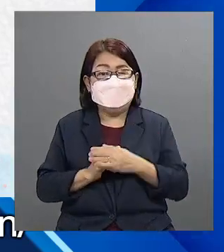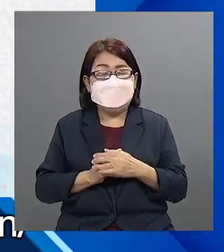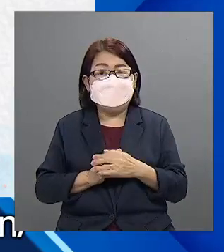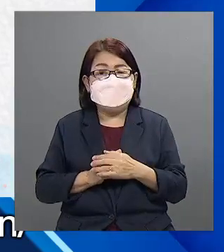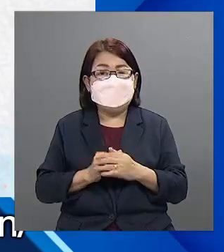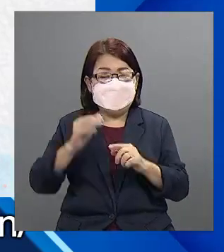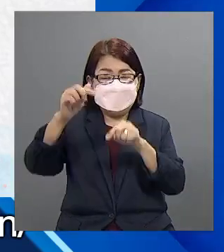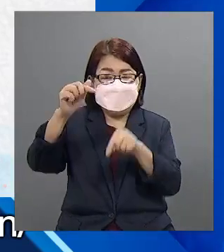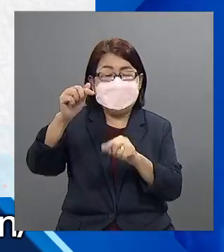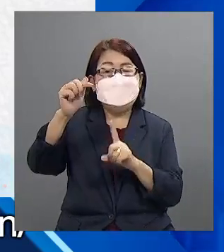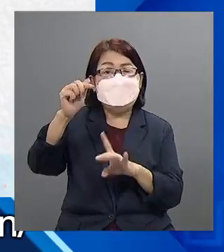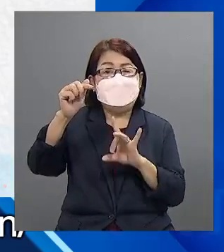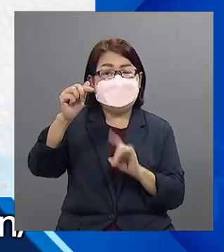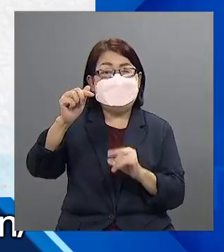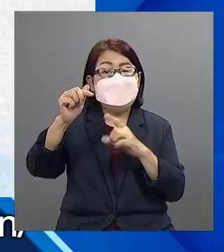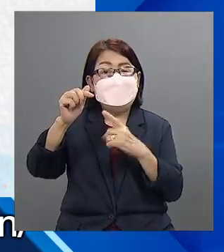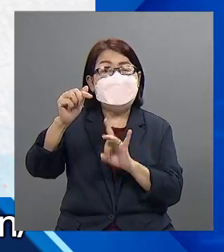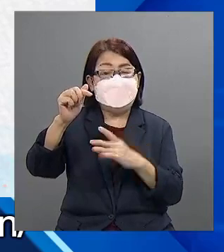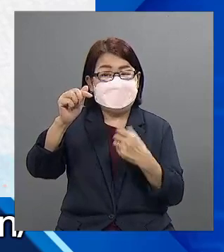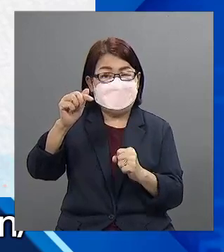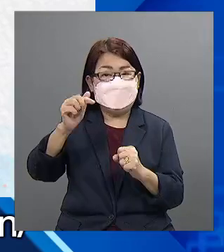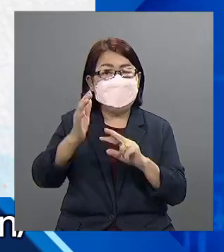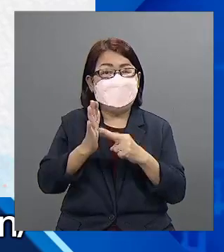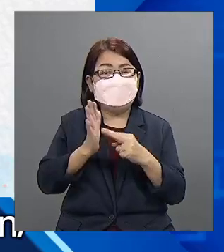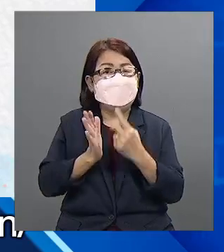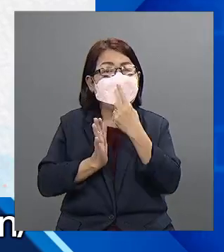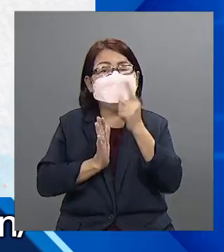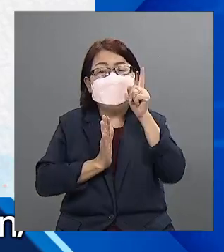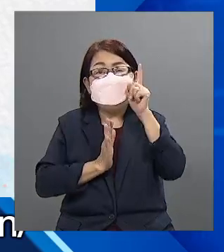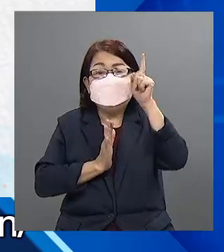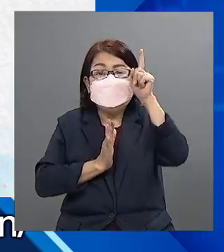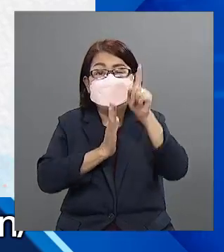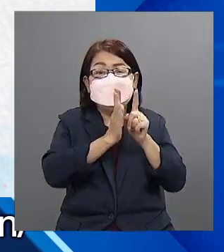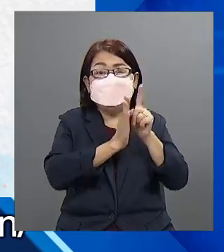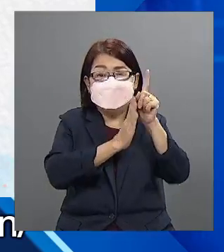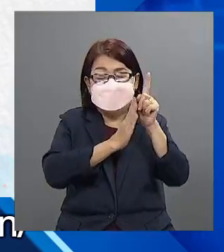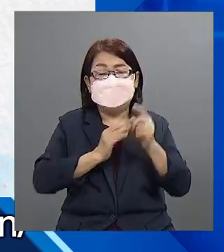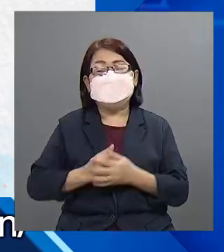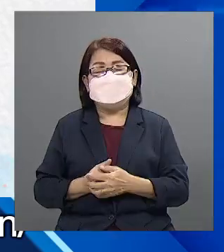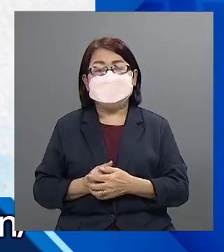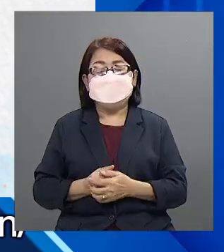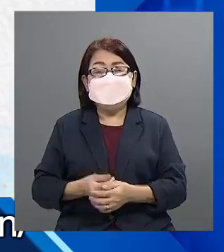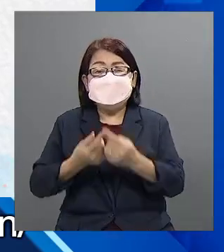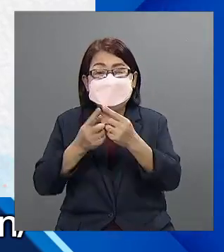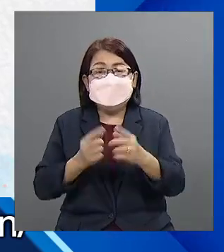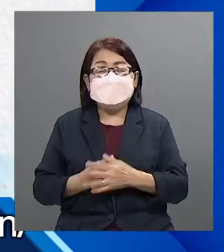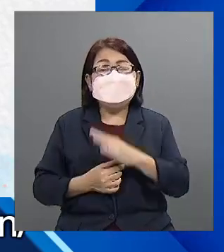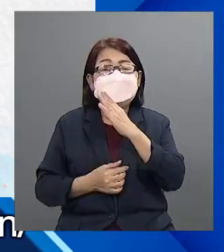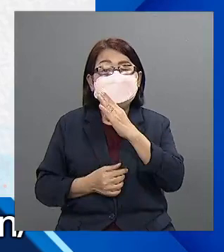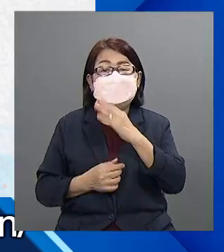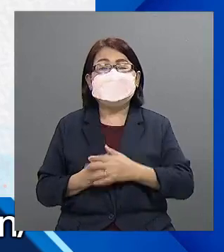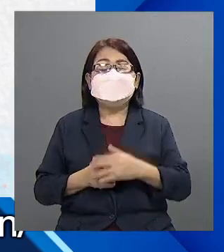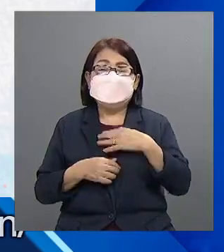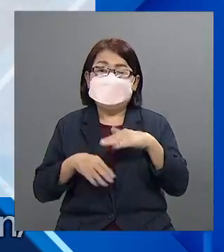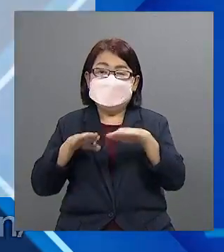ในกลุ่มความดันสูงถ้ามีความดันสูงก็ต้องไปดูเรื่องความดันสูงก่อนทีนี้ถ้าสมมติว่าค่าความดันอยู่ในเกณฑ์นี้แล้